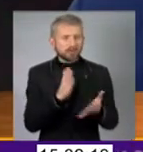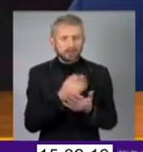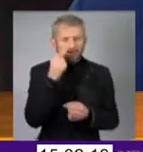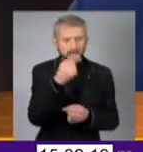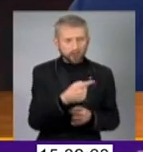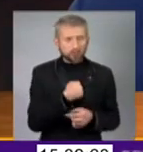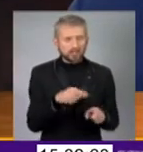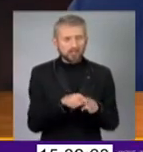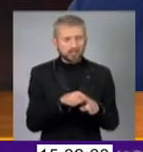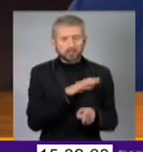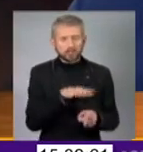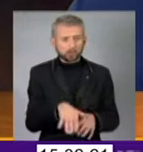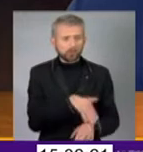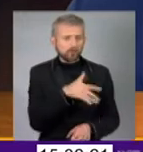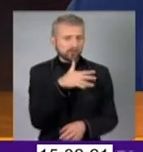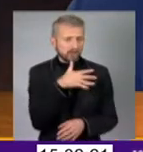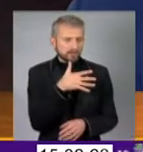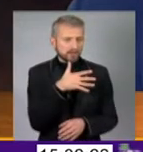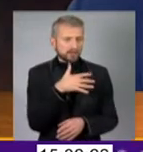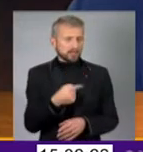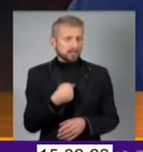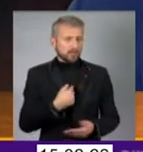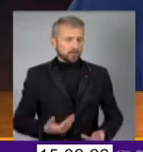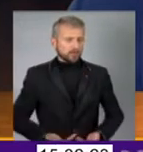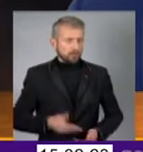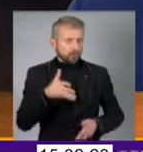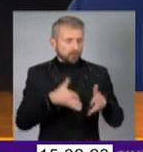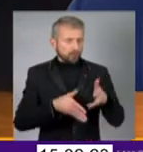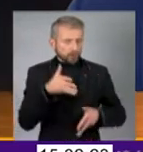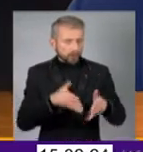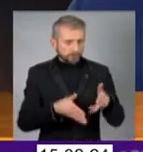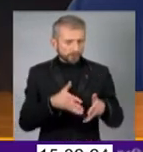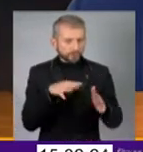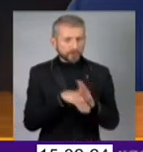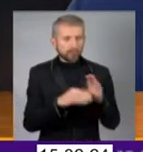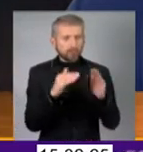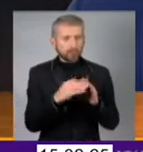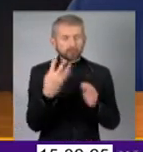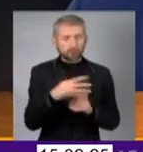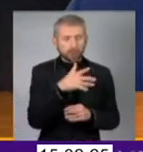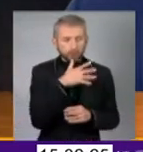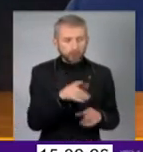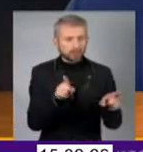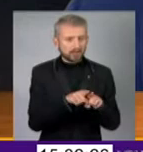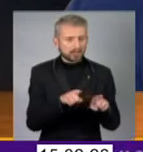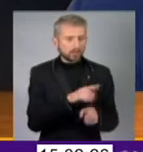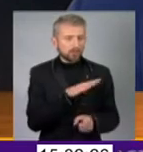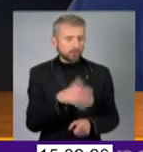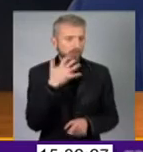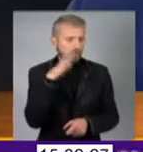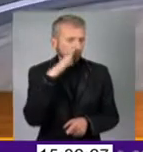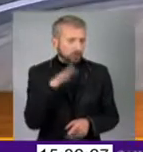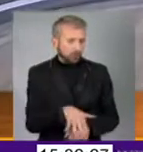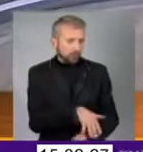Мене так само не було довгий час, я проживаючи на Оболоні, будинку, якому 40 так років, само у вас не було, мене так само води. Довго не було гарячої